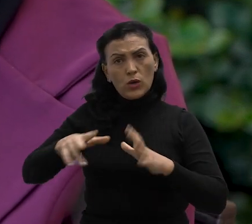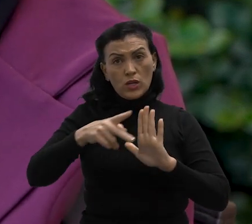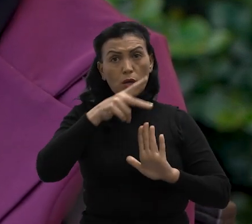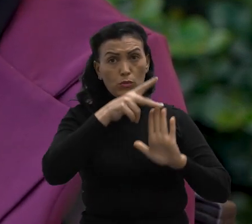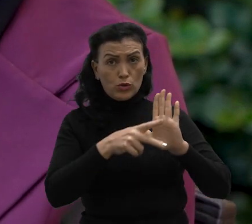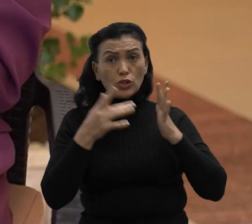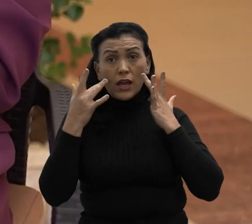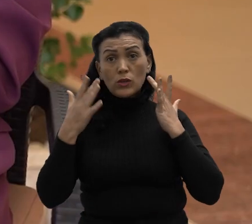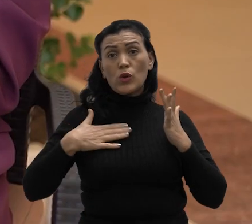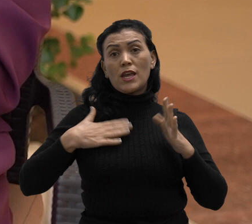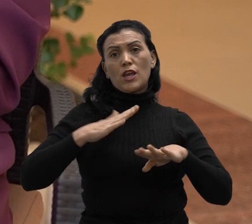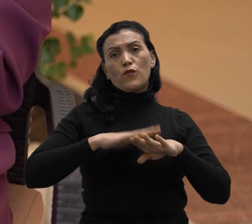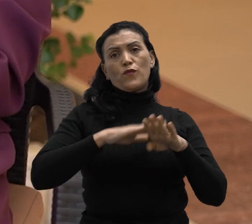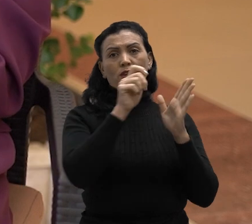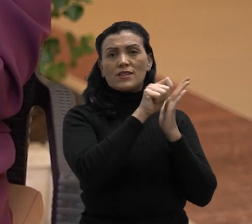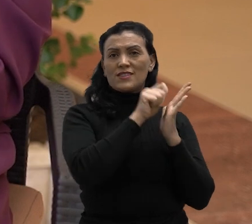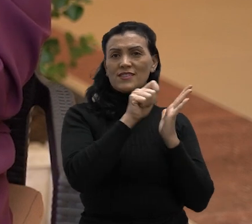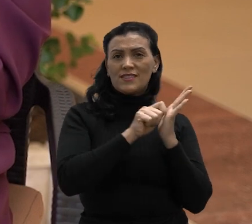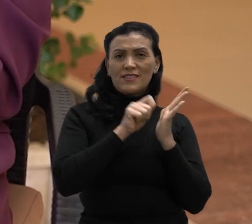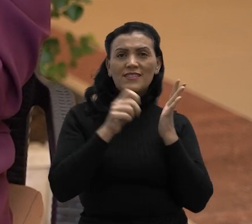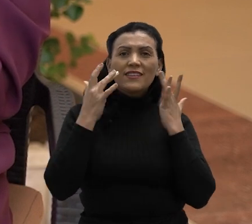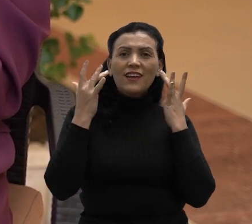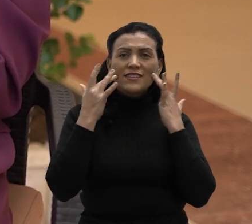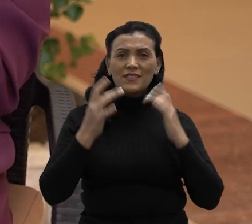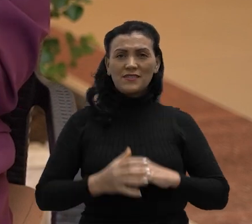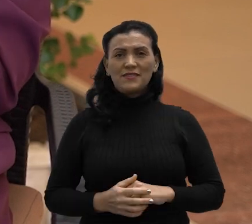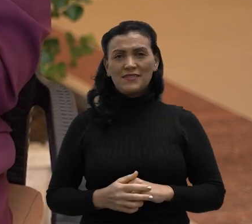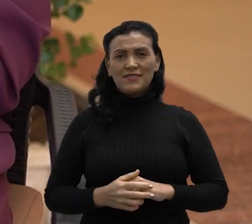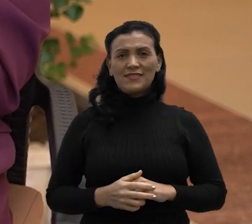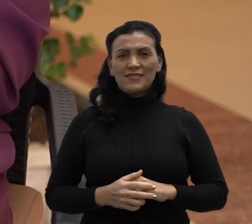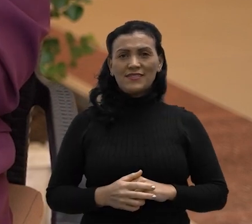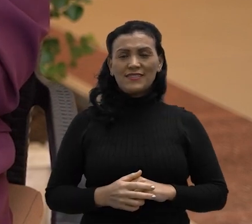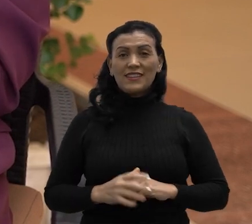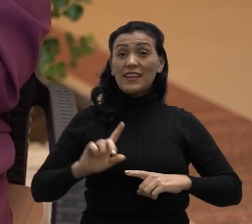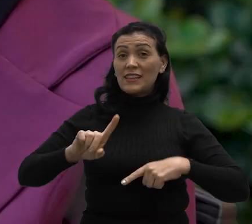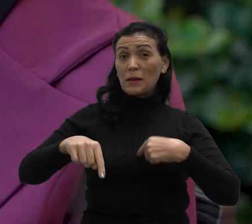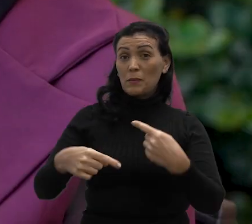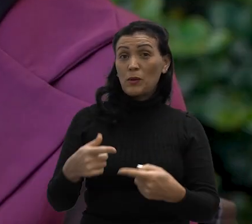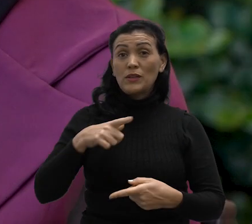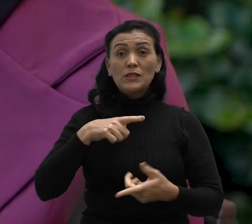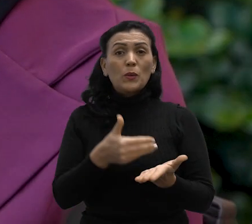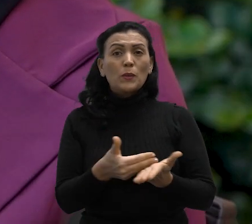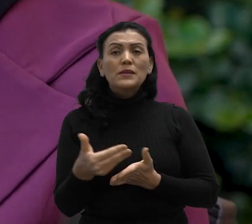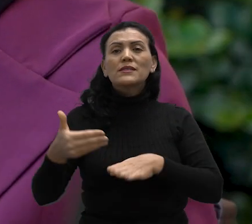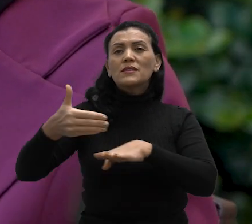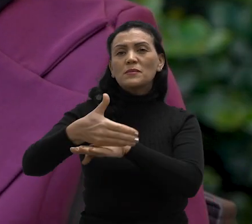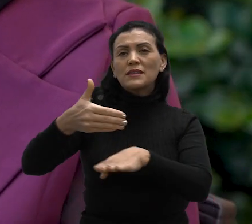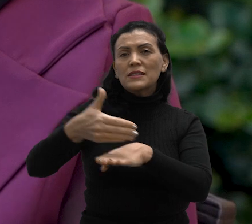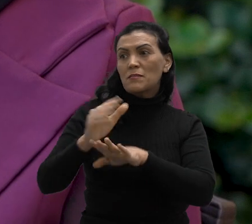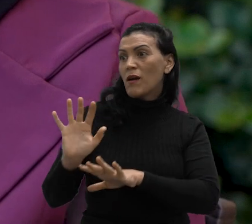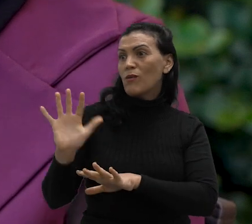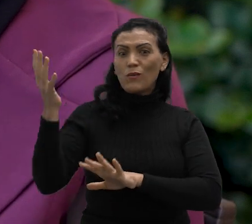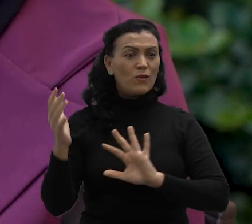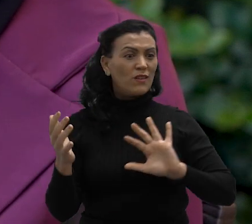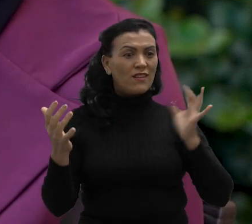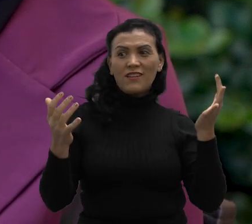كمسرح متنقل، معظم المسرحيات اللي احنا كتبناها كانت من كتابتي تقريبا. بعدها انه صرت